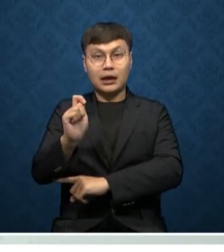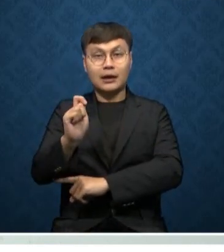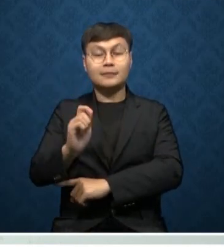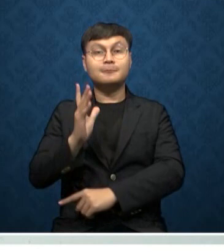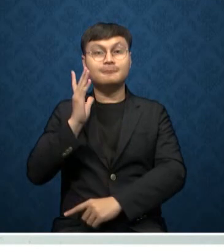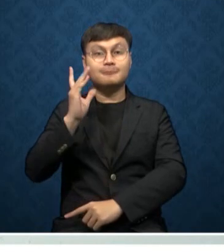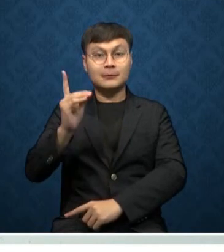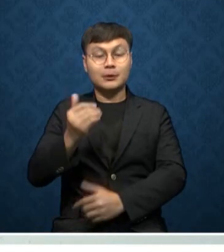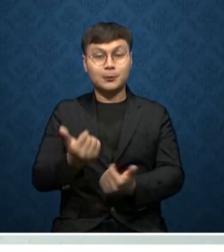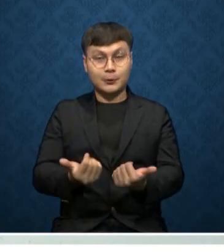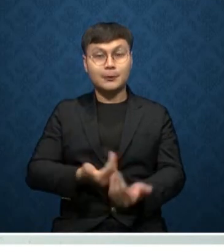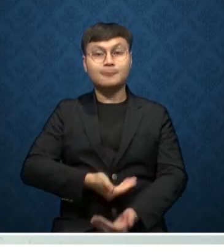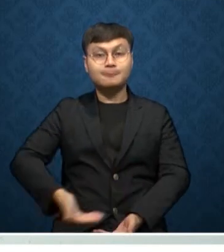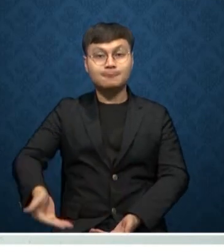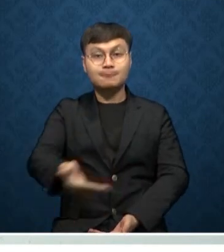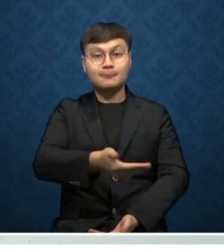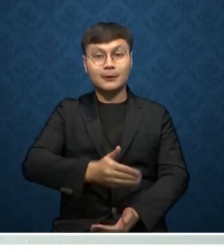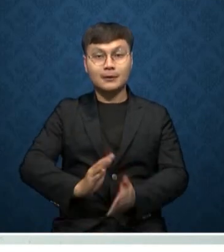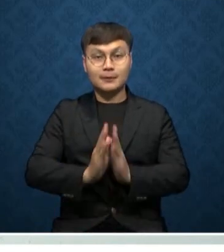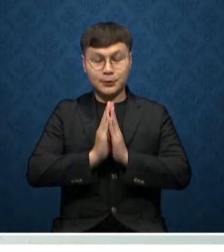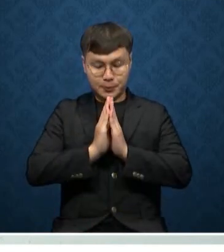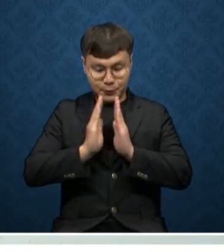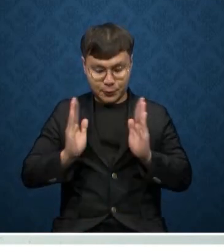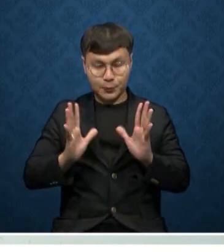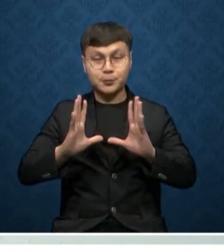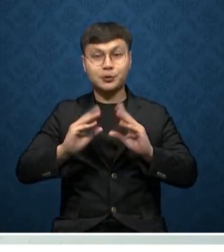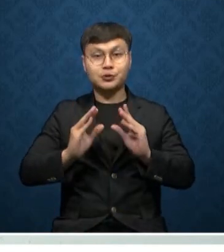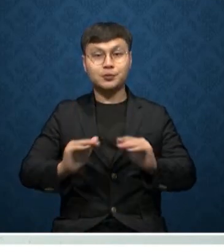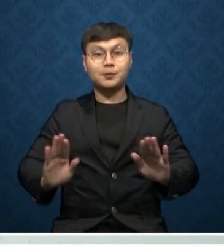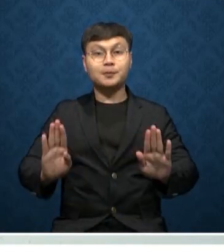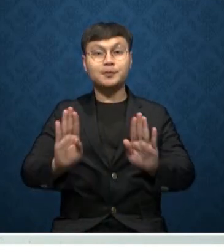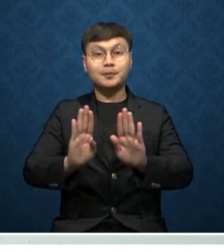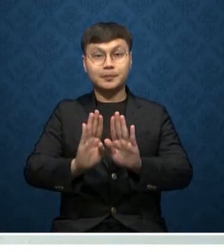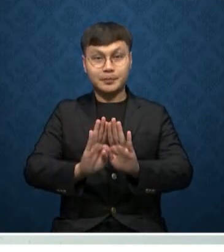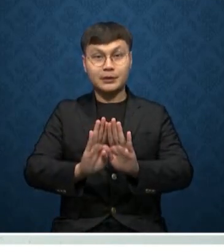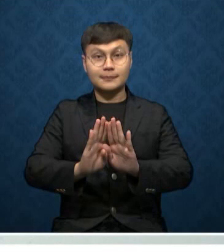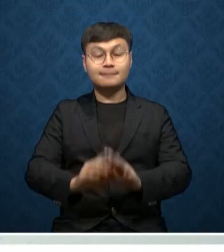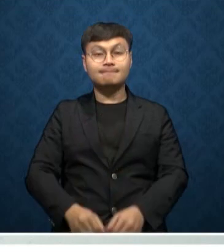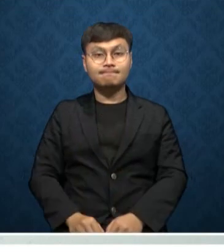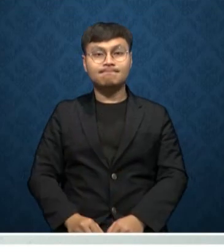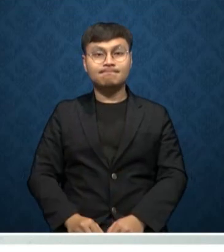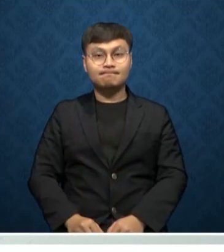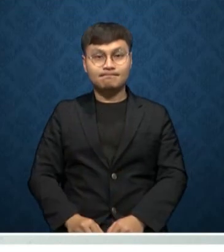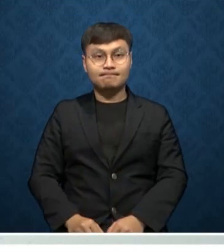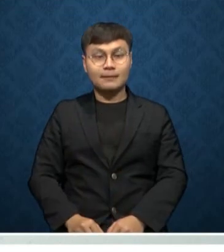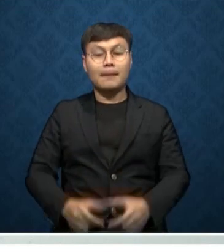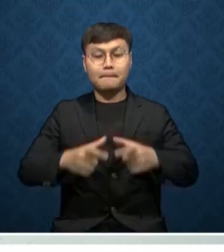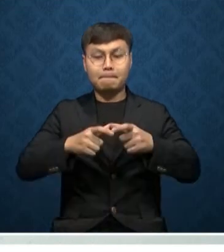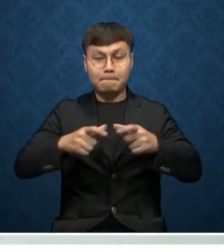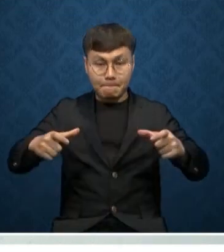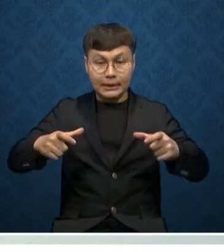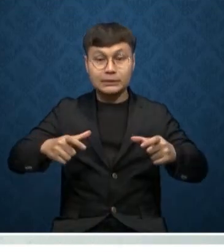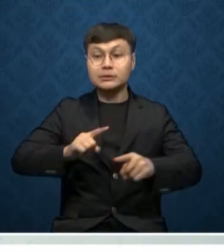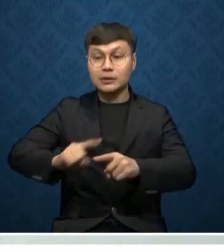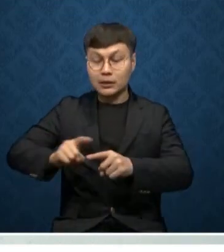ขอขอบคุณทุกท่านที่มาประชุมผมขอปิดประชุมครับท่านสมาชิกอย่าลืมเก็บบัตรออกเสียงลงคะแนนของท่านกลับ